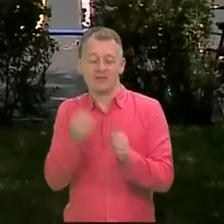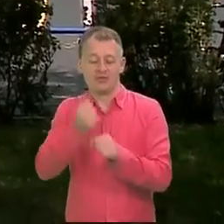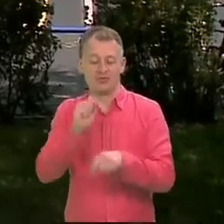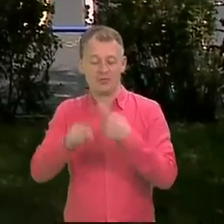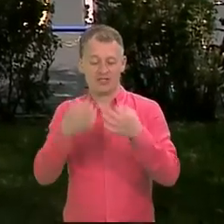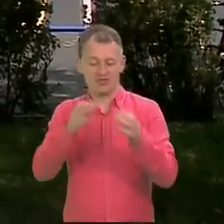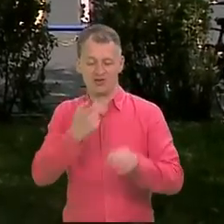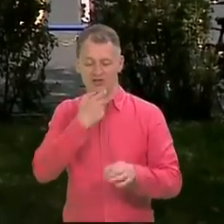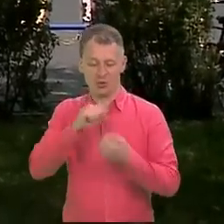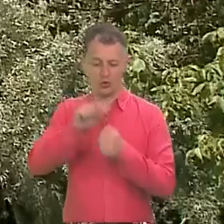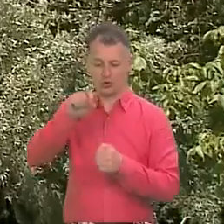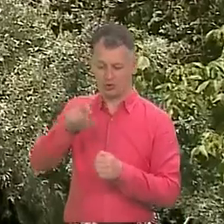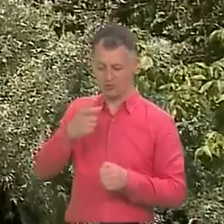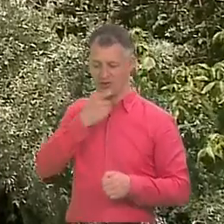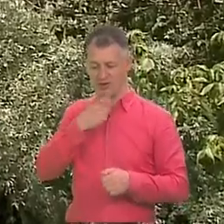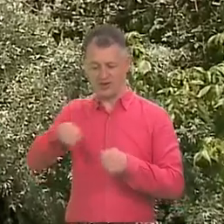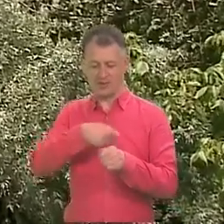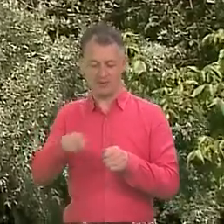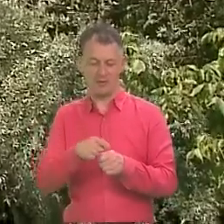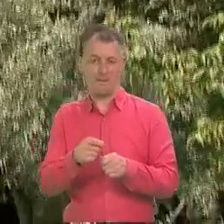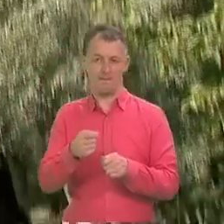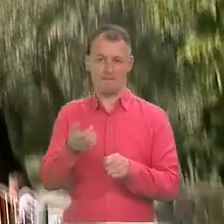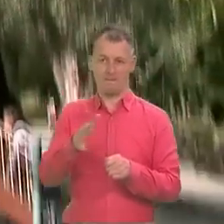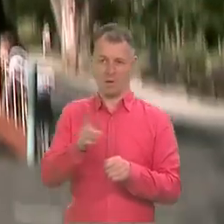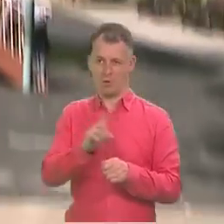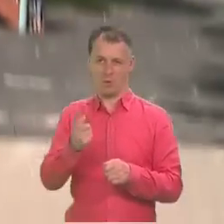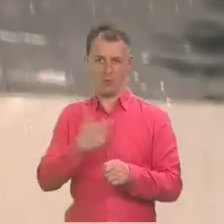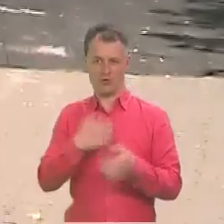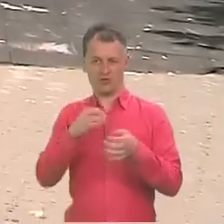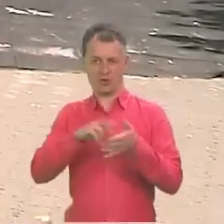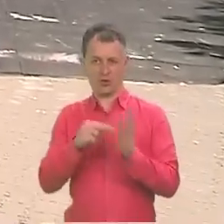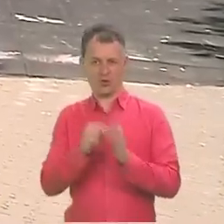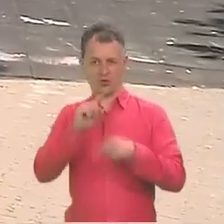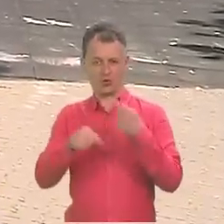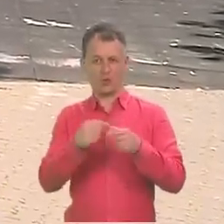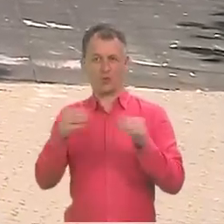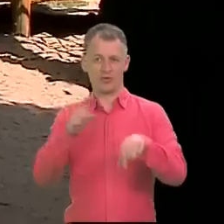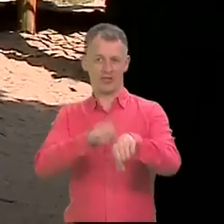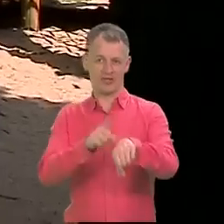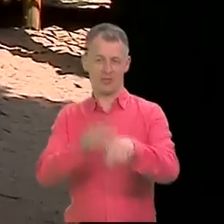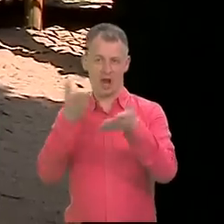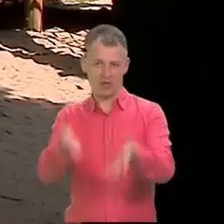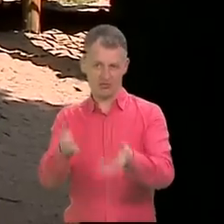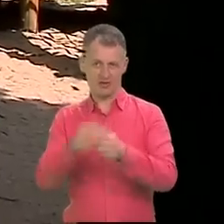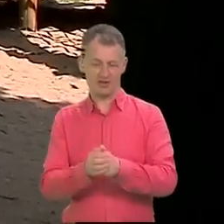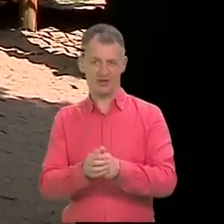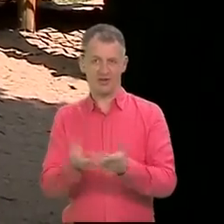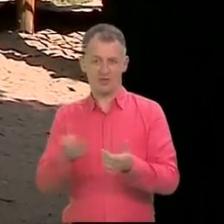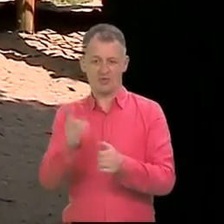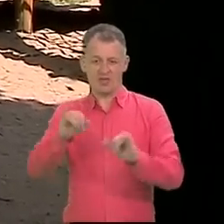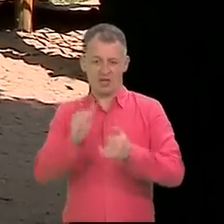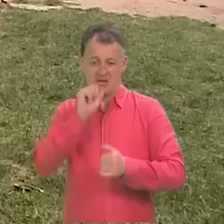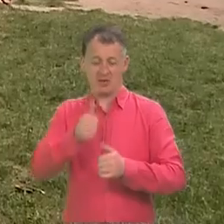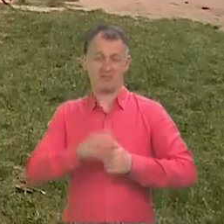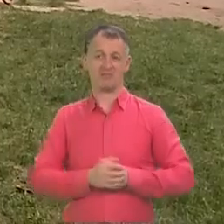10 ani sau chiar 12 ani. Reparațiile parcă nu mai pot fi o soluție după atât de mult timp. Timp în care nu s-a întâmplat mai